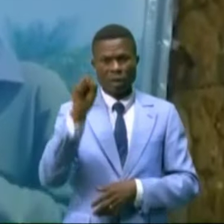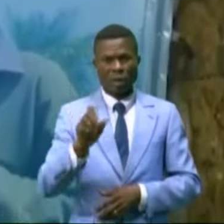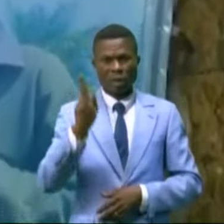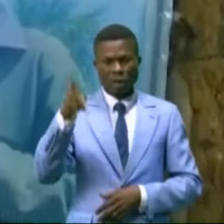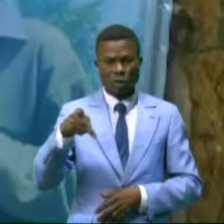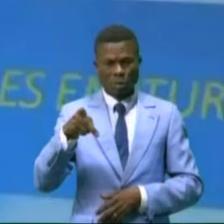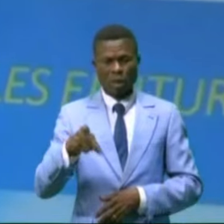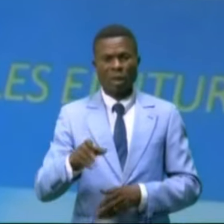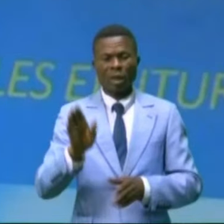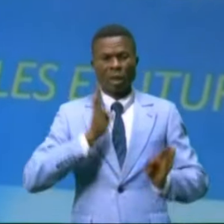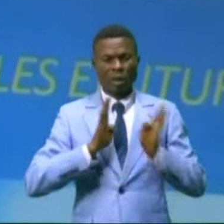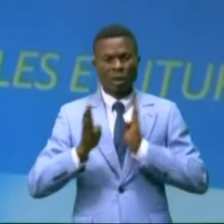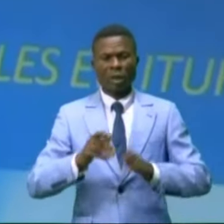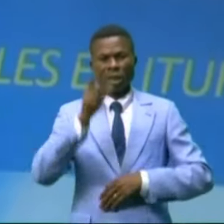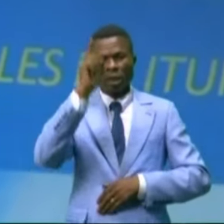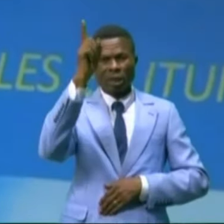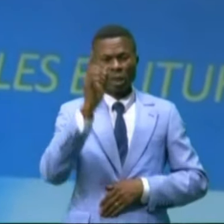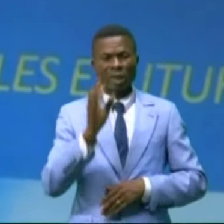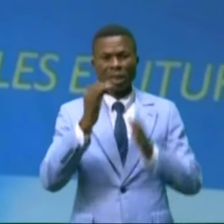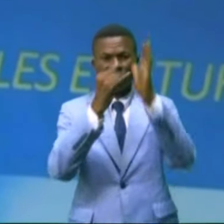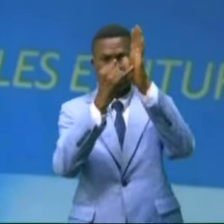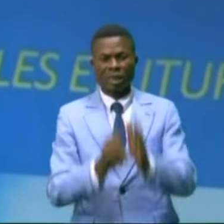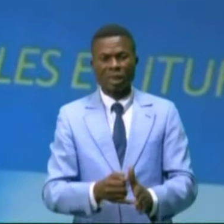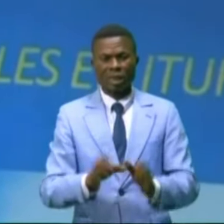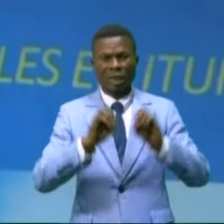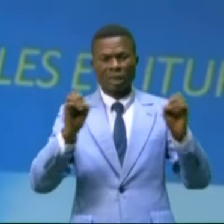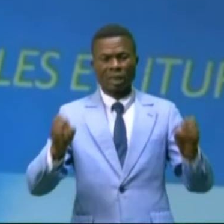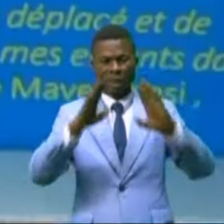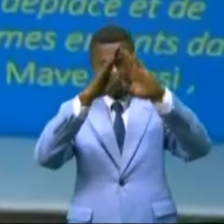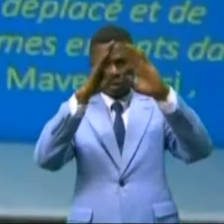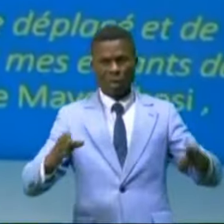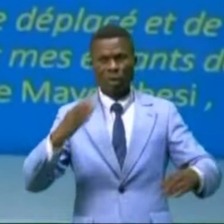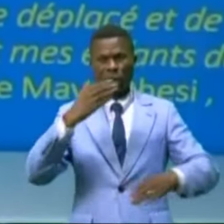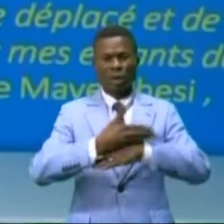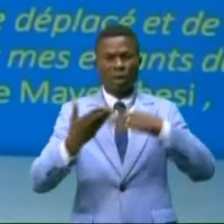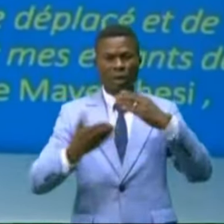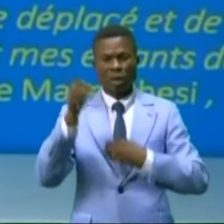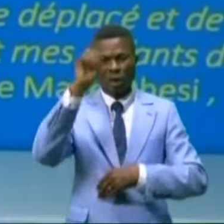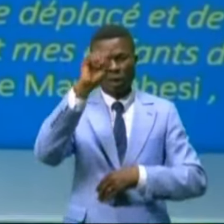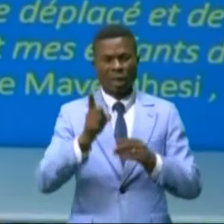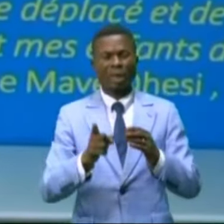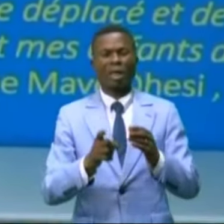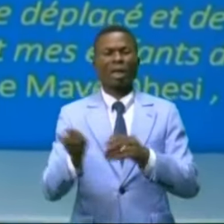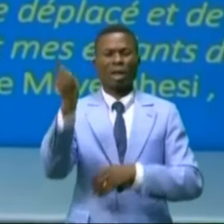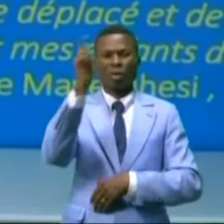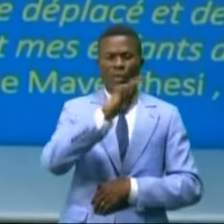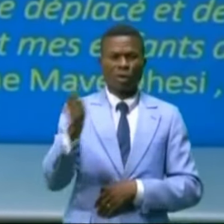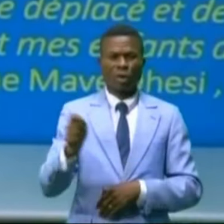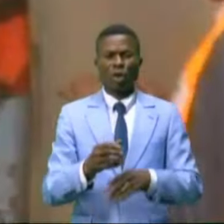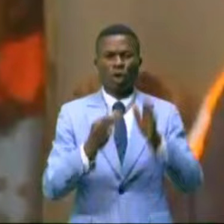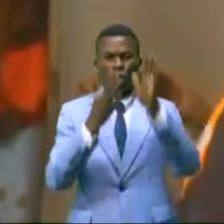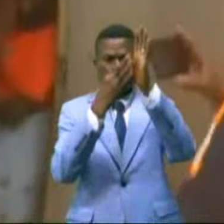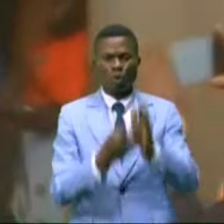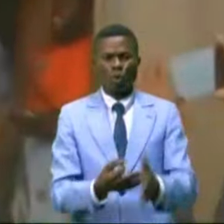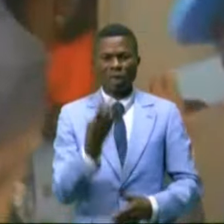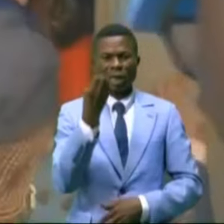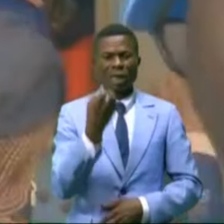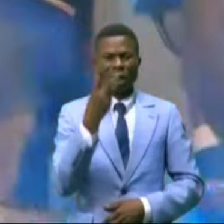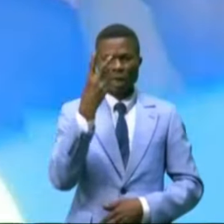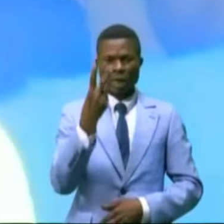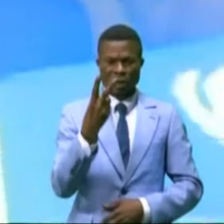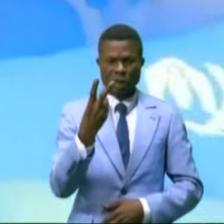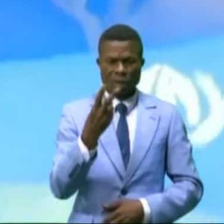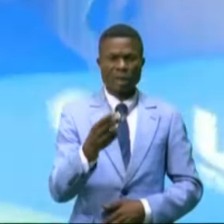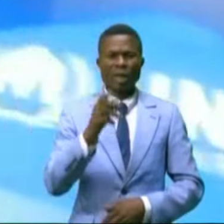658 ménages seront relocalisés au 30 avril et 842 au 30 juin 2024